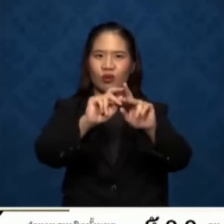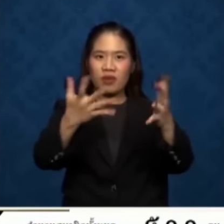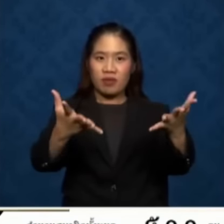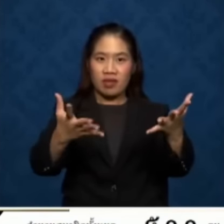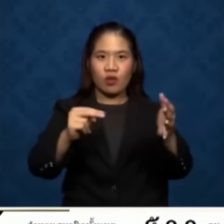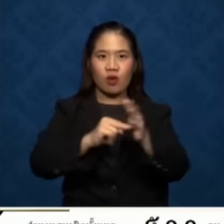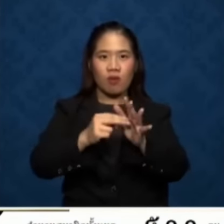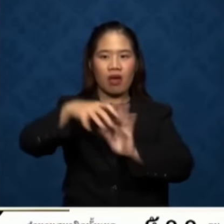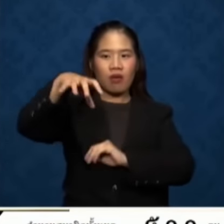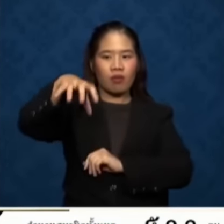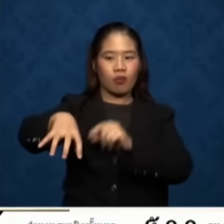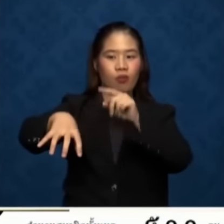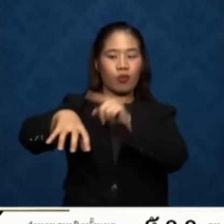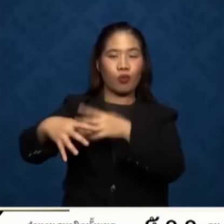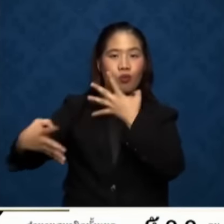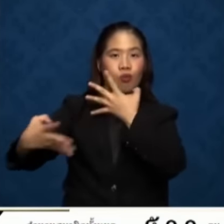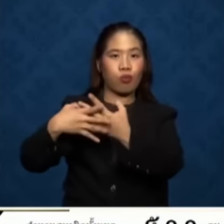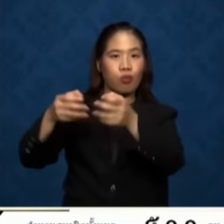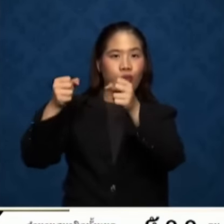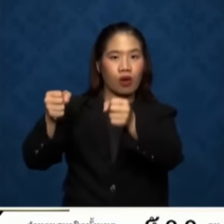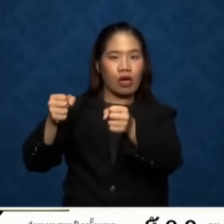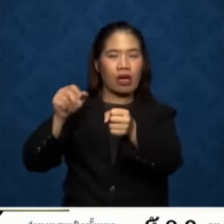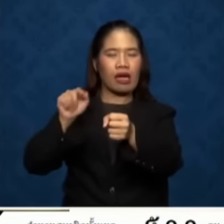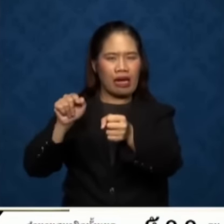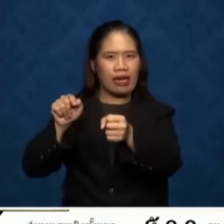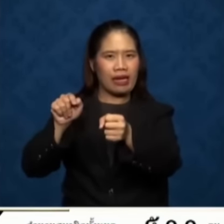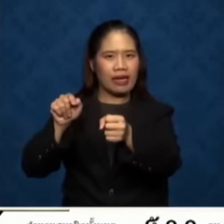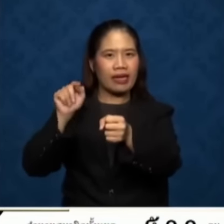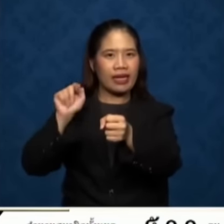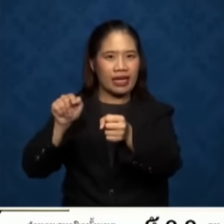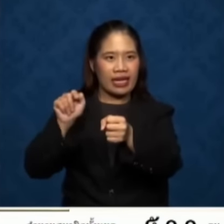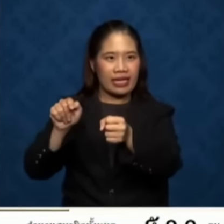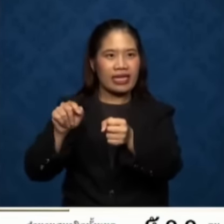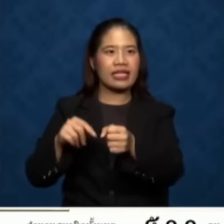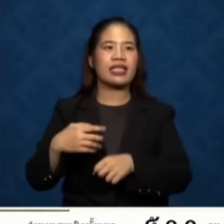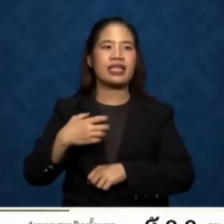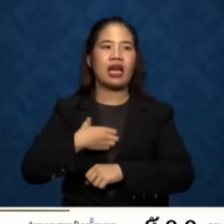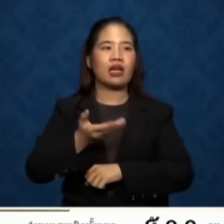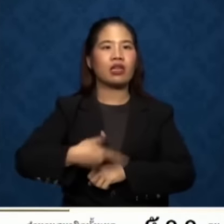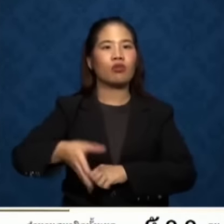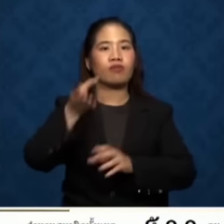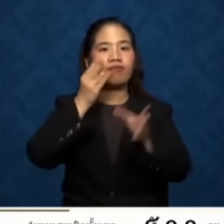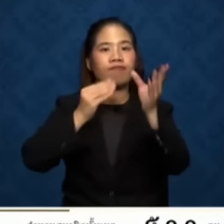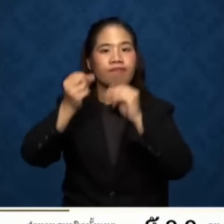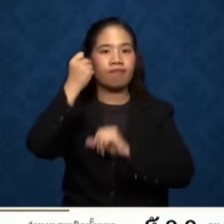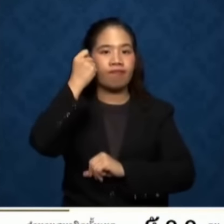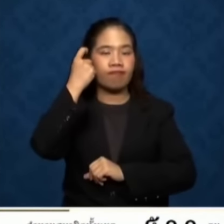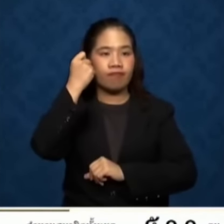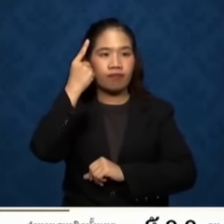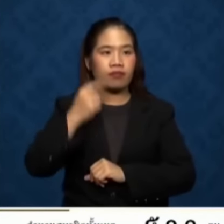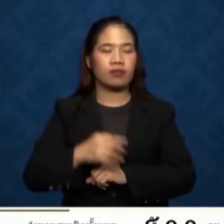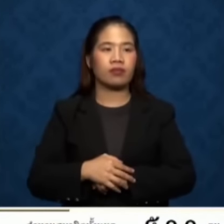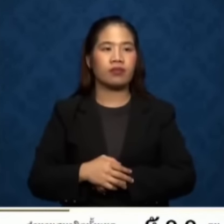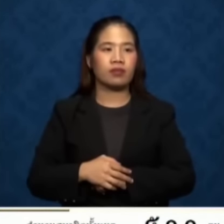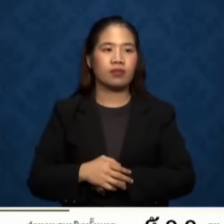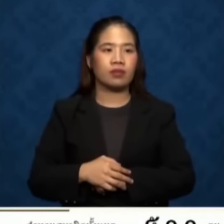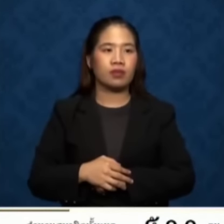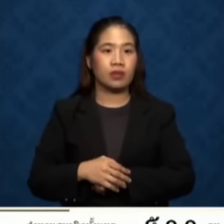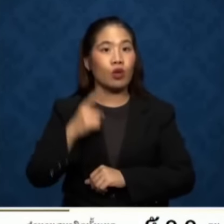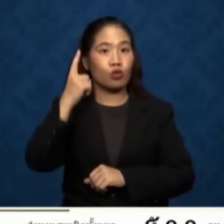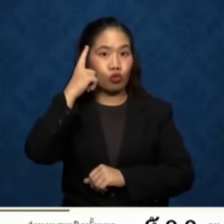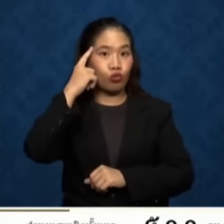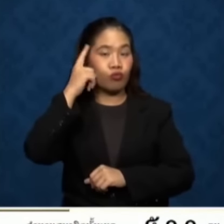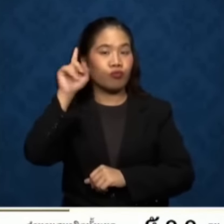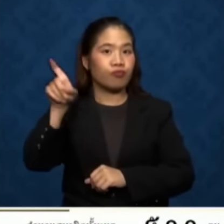มขังอันนี้จึงจะเป็นเรื่องที่อยากให้ทำความเข้าใจแล้ววันนี้ท่านทราบหรือไม่ว่